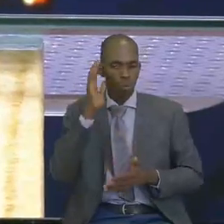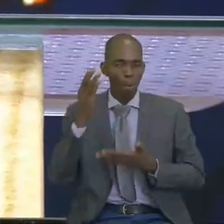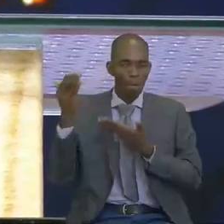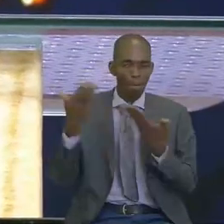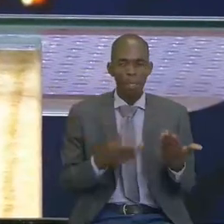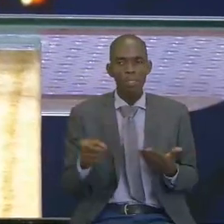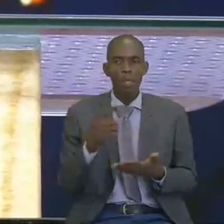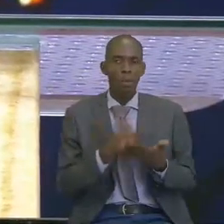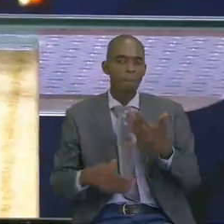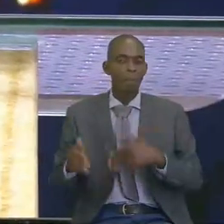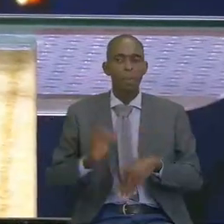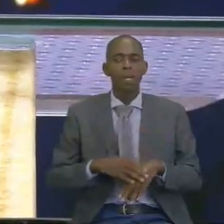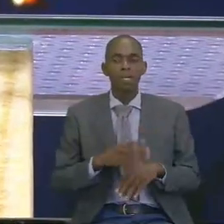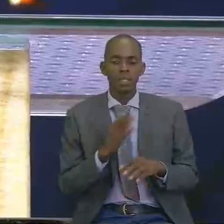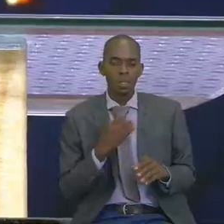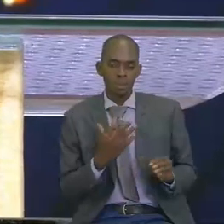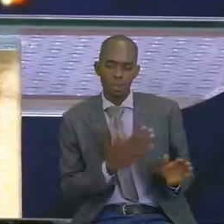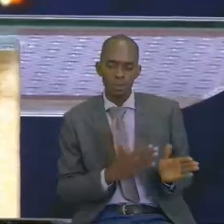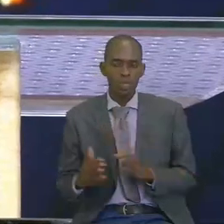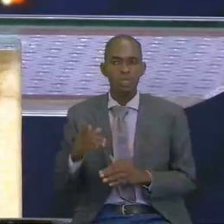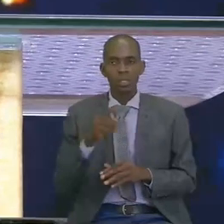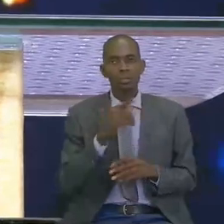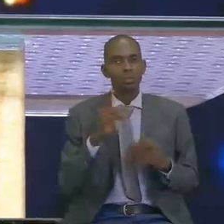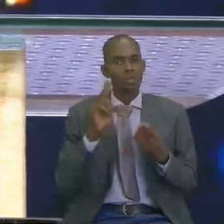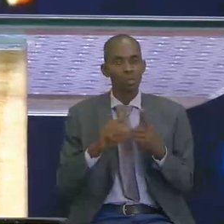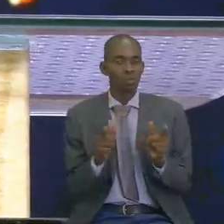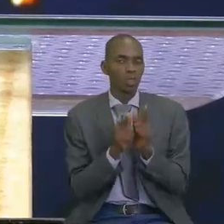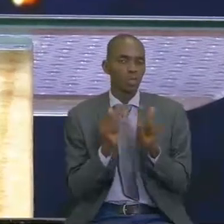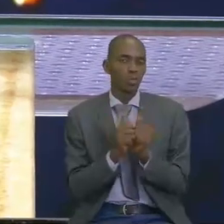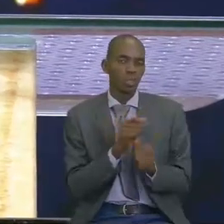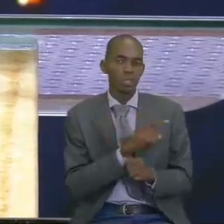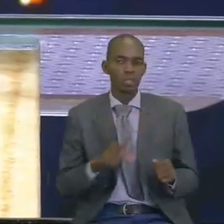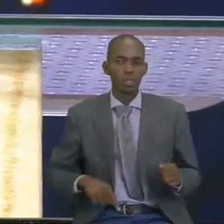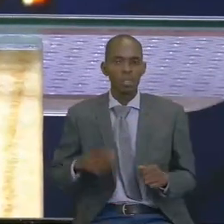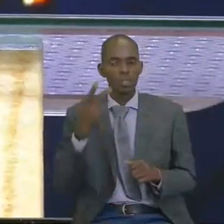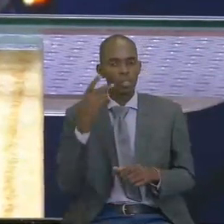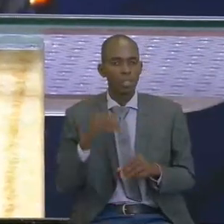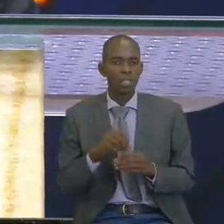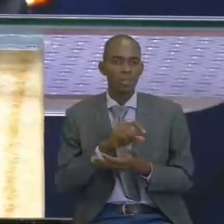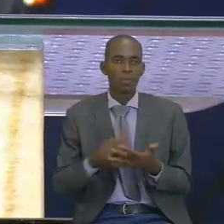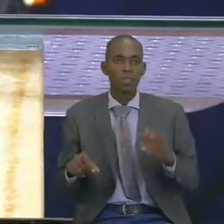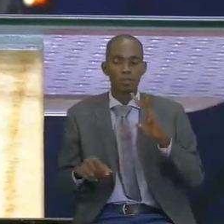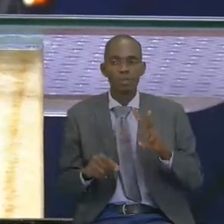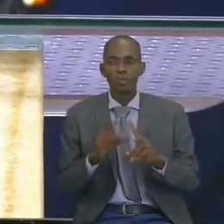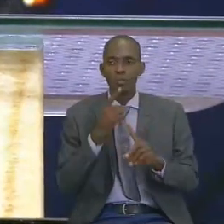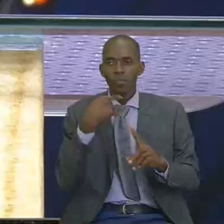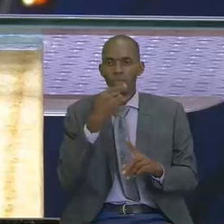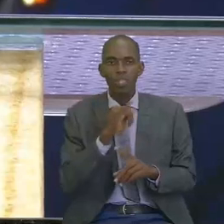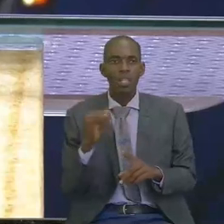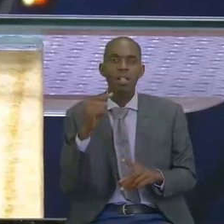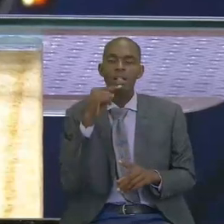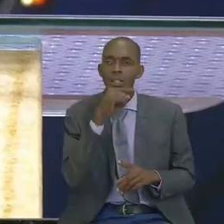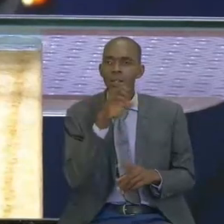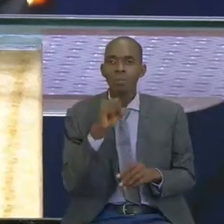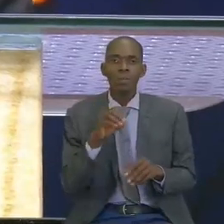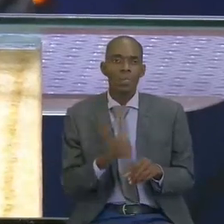de l'esprit des derniers jours pour au Seigneur. Et c'est dit au verset 2. Par l'hypocrisie de